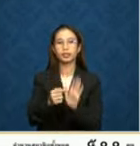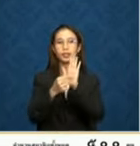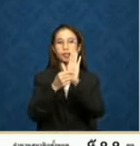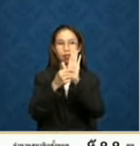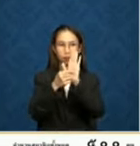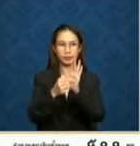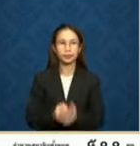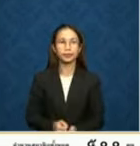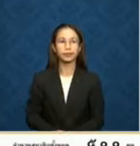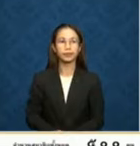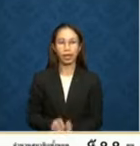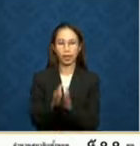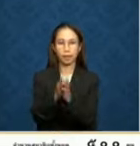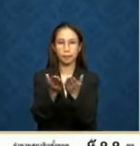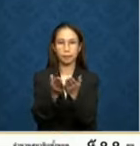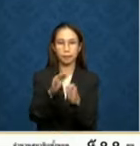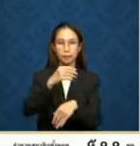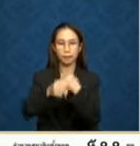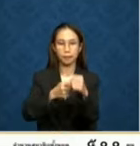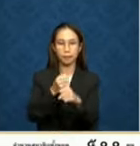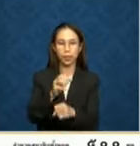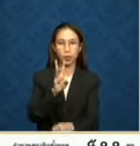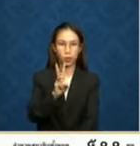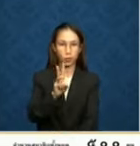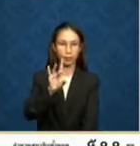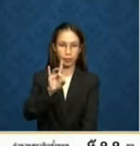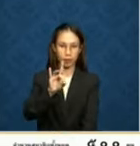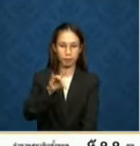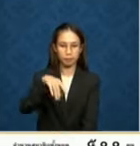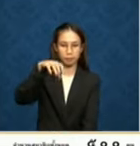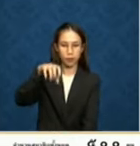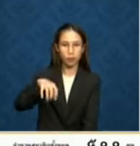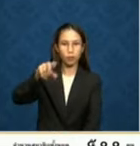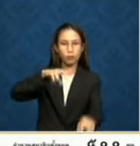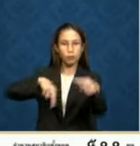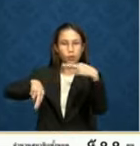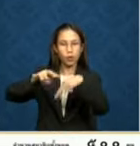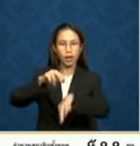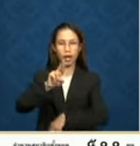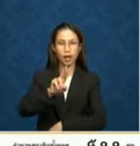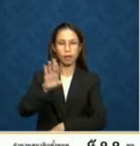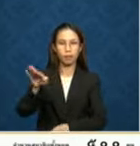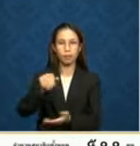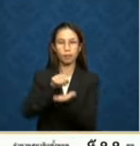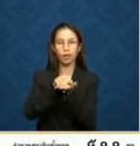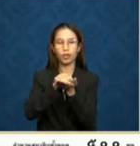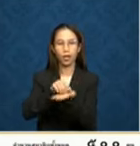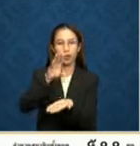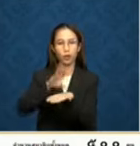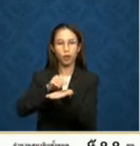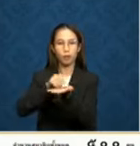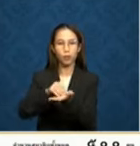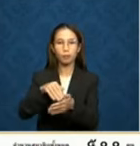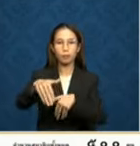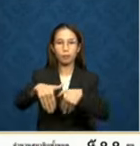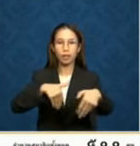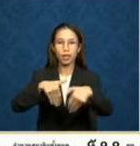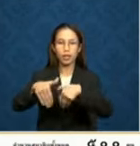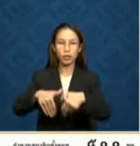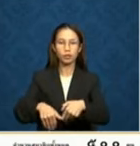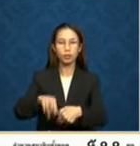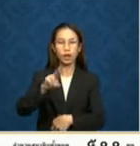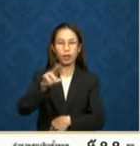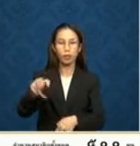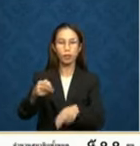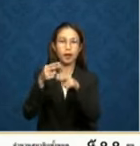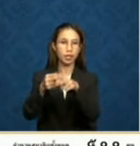บ ในเล่มงบ 68 นเลยครับกรมการปกคองมีโครงการระบบการให้บริการข้มูลประชาชนผ่านระบบอัตโนมัต